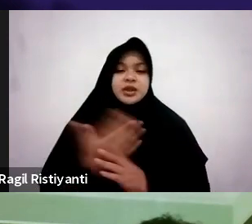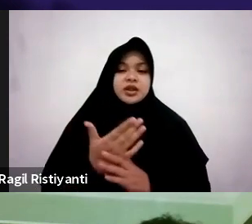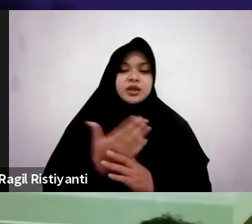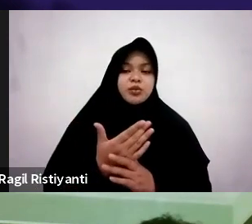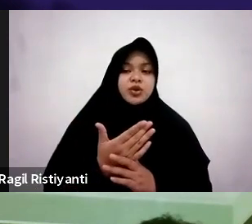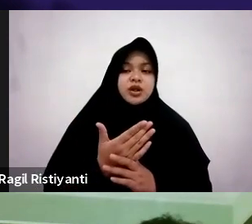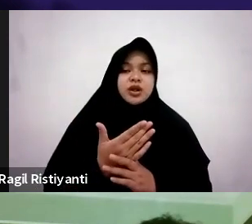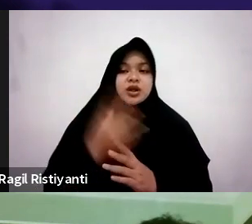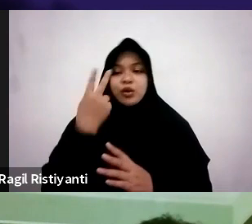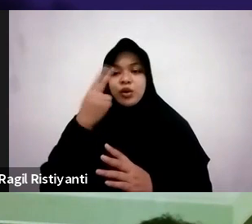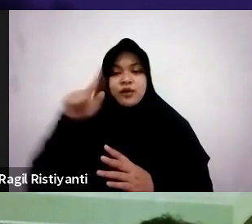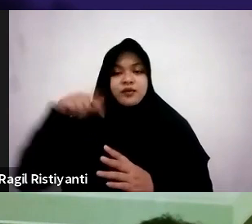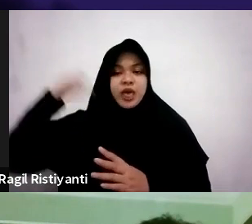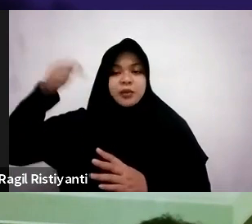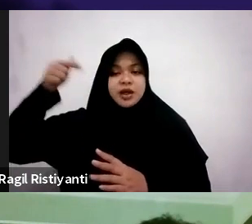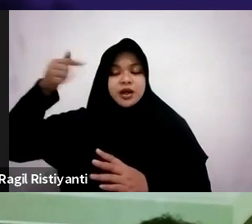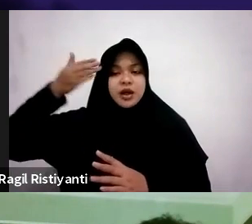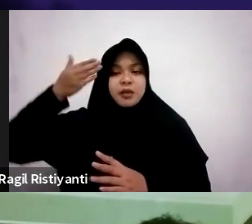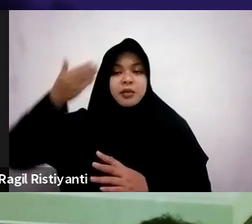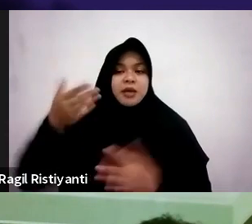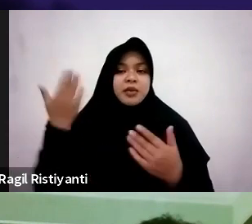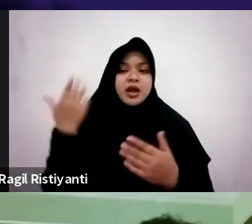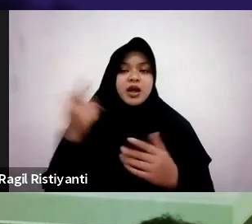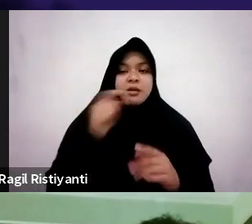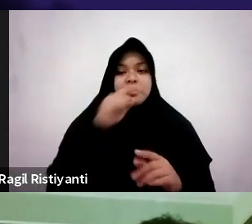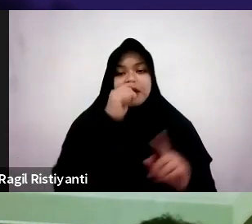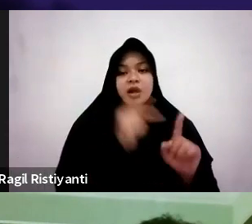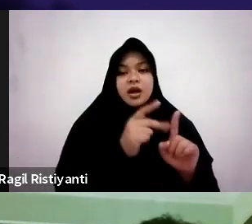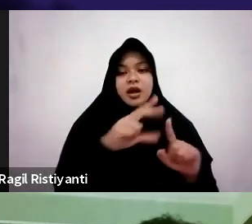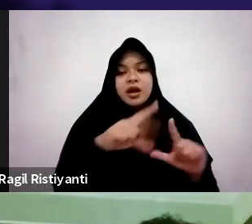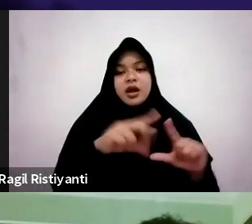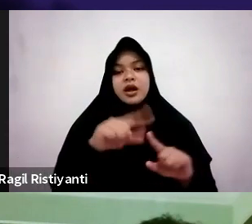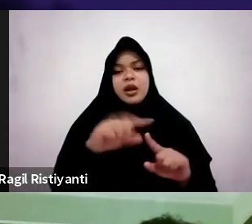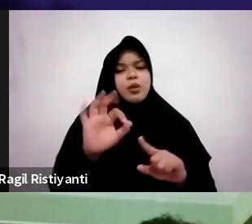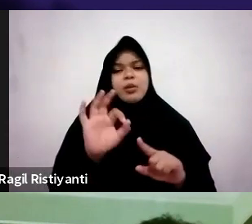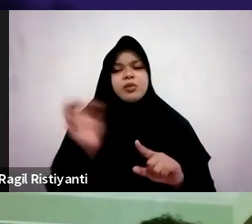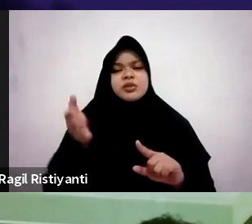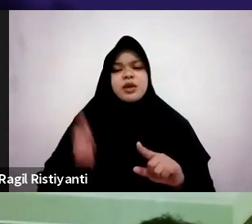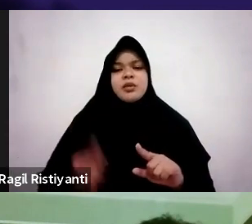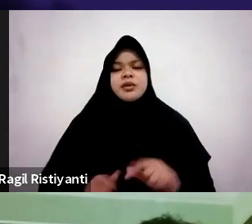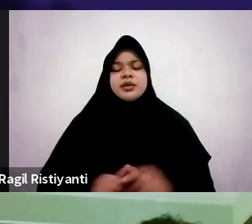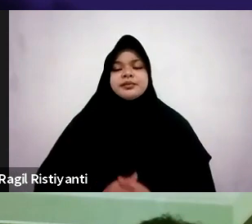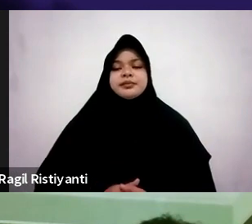bisanya menonton film ini kenapa kemarin sama Pak Harto misalnya kita bilang Pak Harto belum siap Kenapa kita bilang belum siap karena